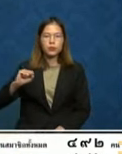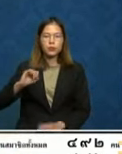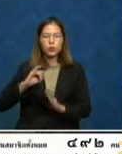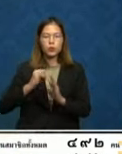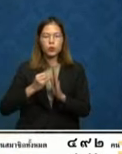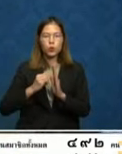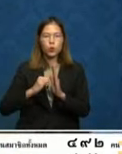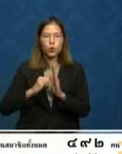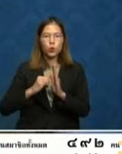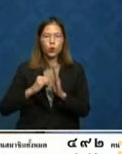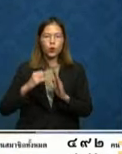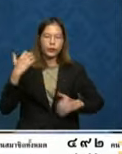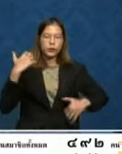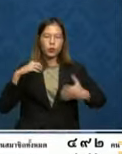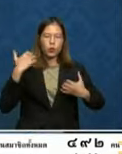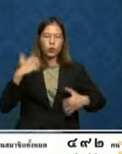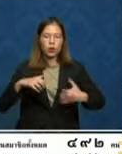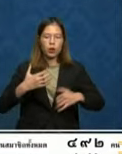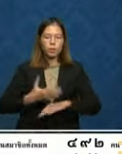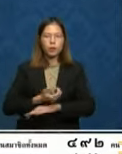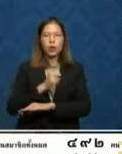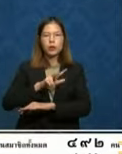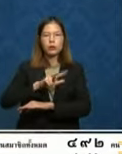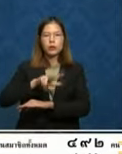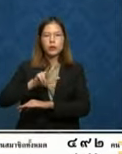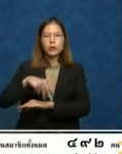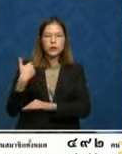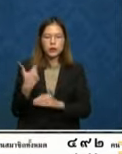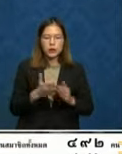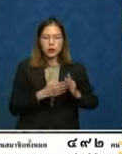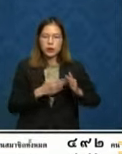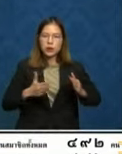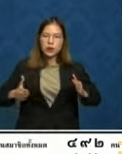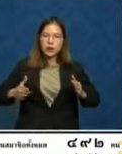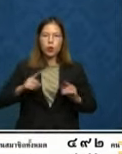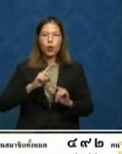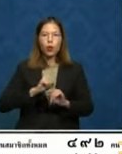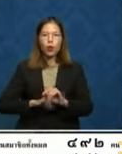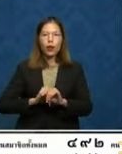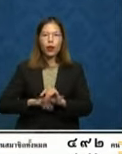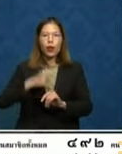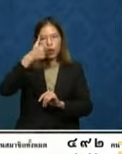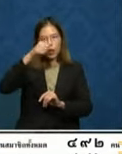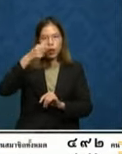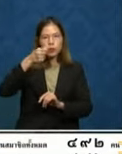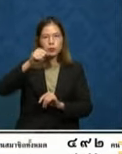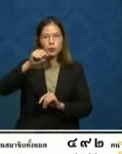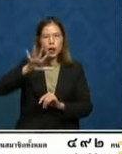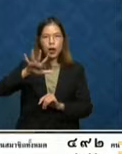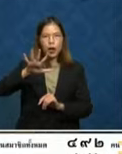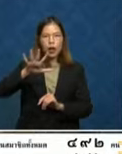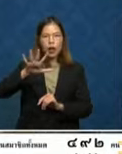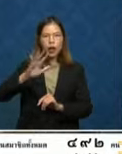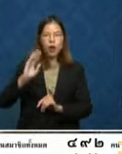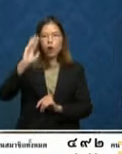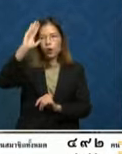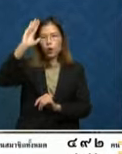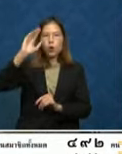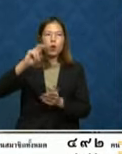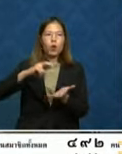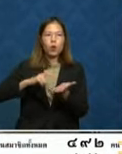ลพบุรีพรรคเพื่อไทยครับขอเสนอระยะเวลาแปยติเป็นจำนวนเวลา 15วันครับขอผู้รับรองด้วย